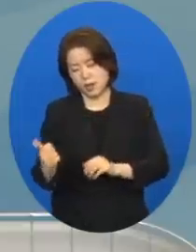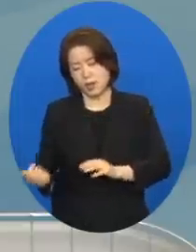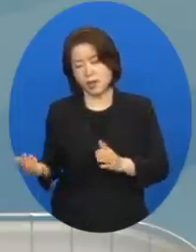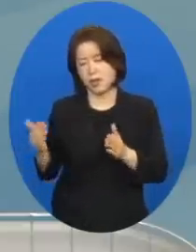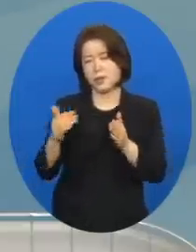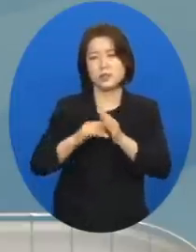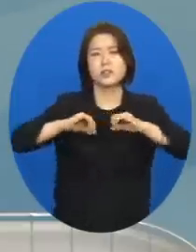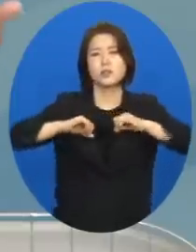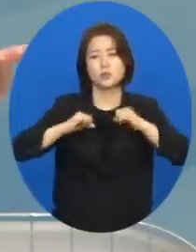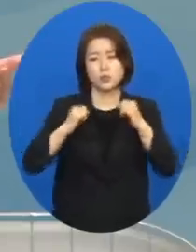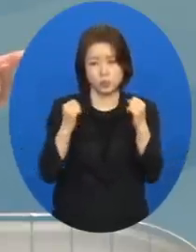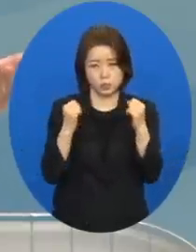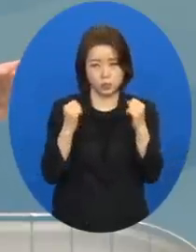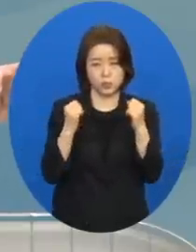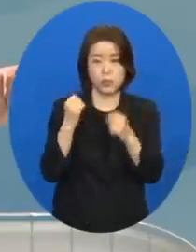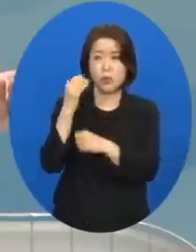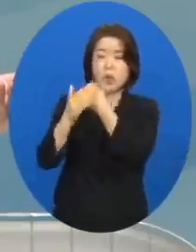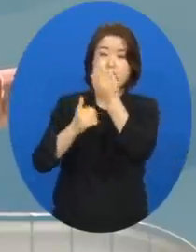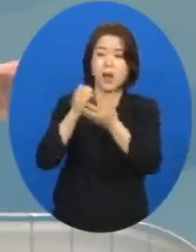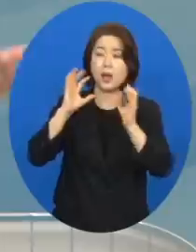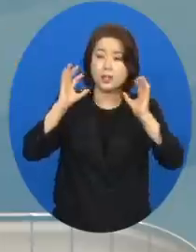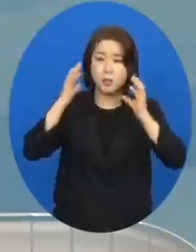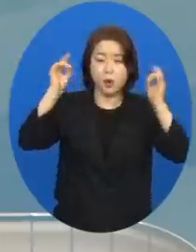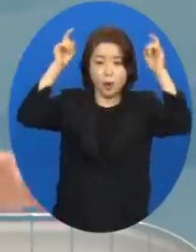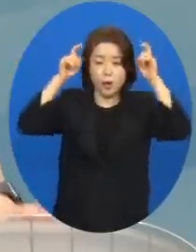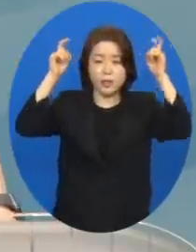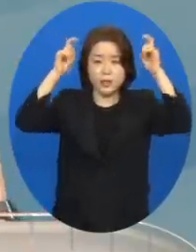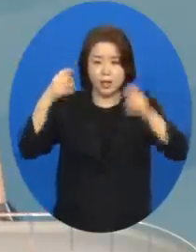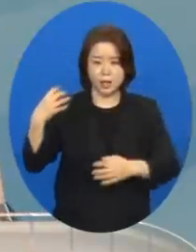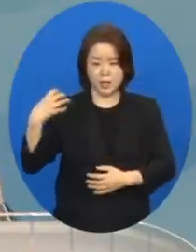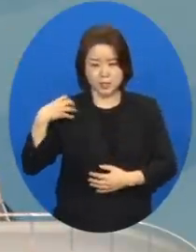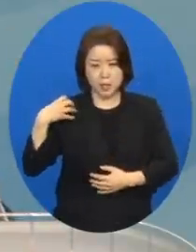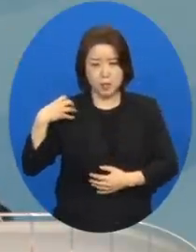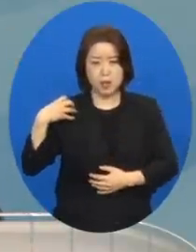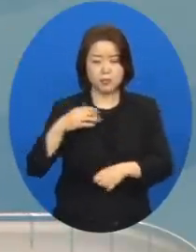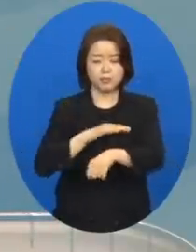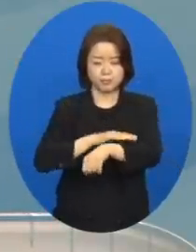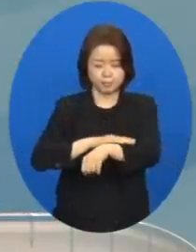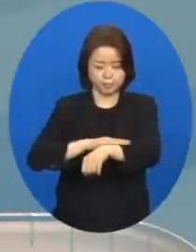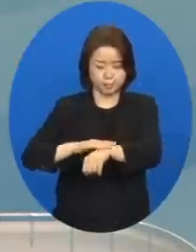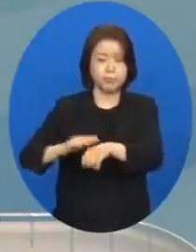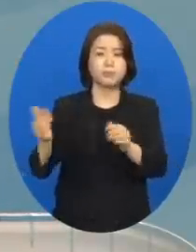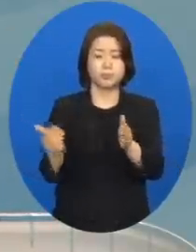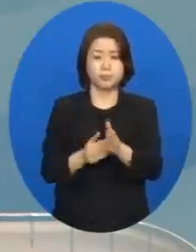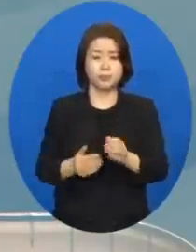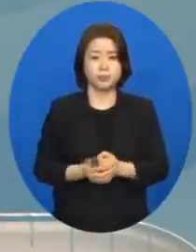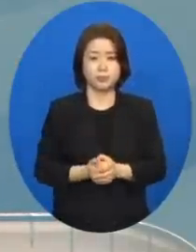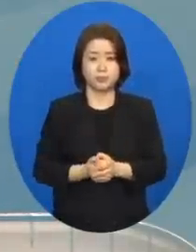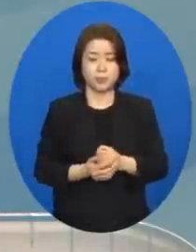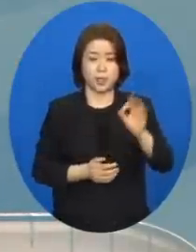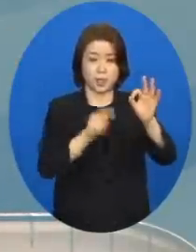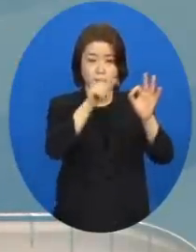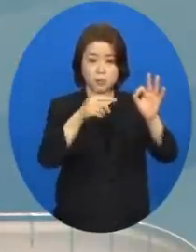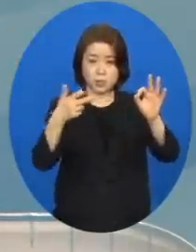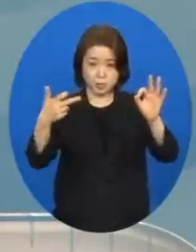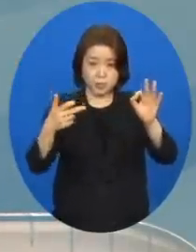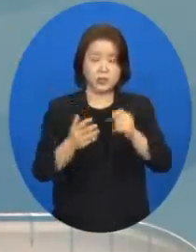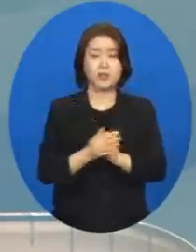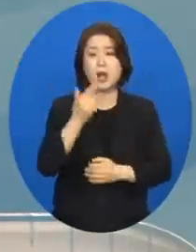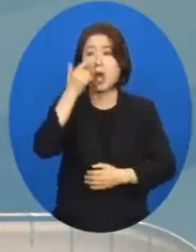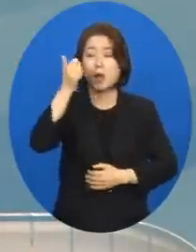순종하셨습니다. 하나님의 어린 양의 사명을 감당하셨어요. 17절에 이렇게 말씀합니다. 아버지께서